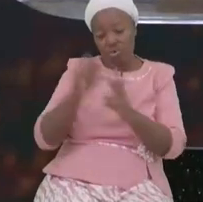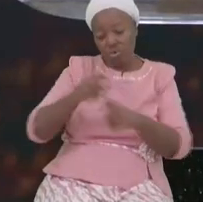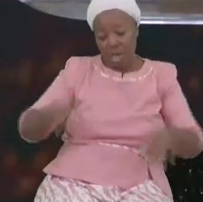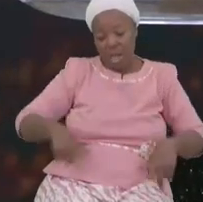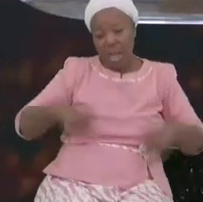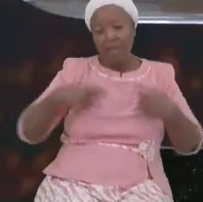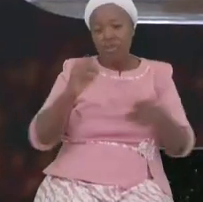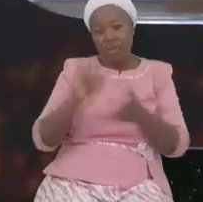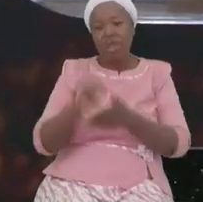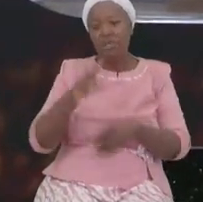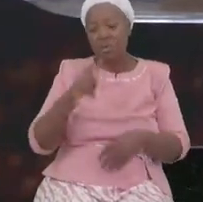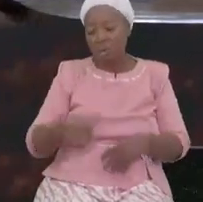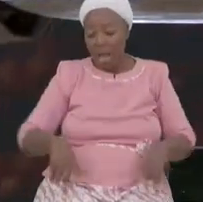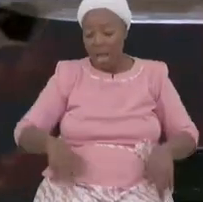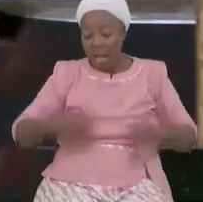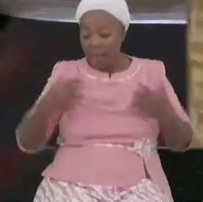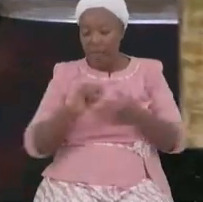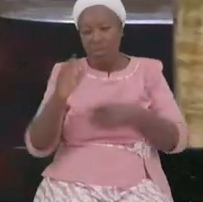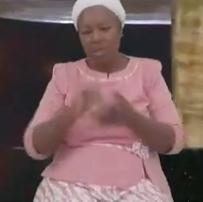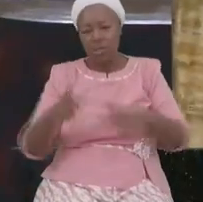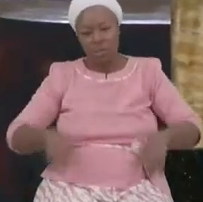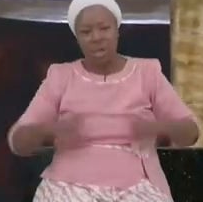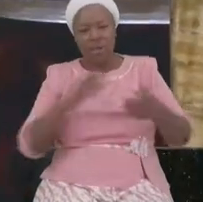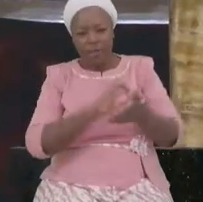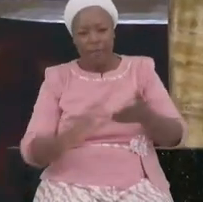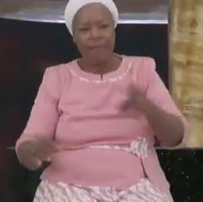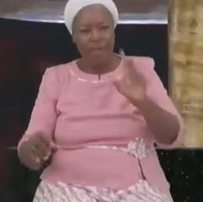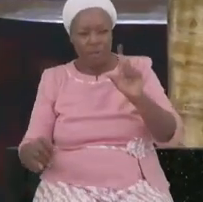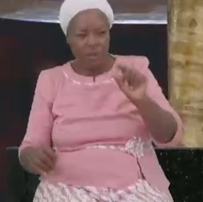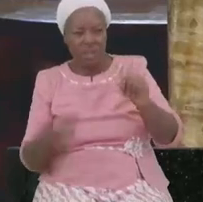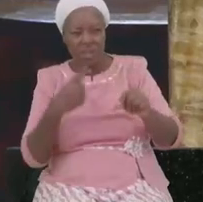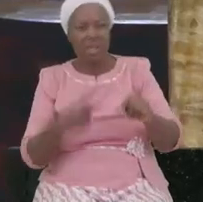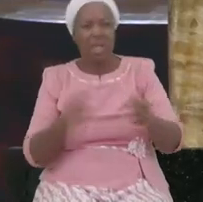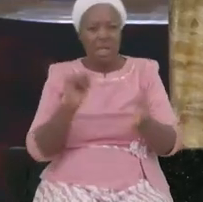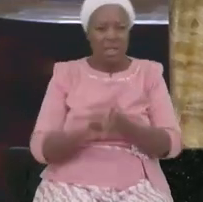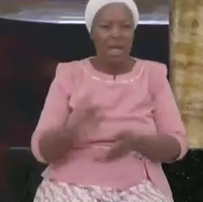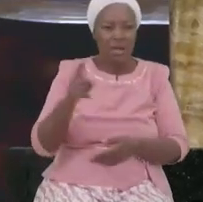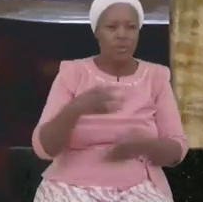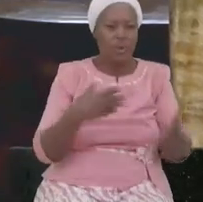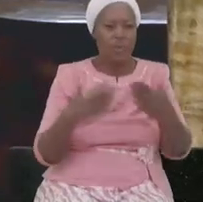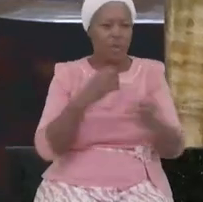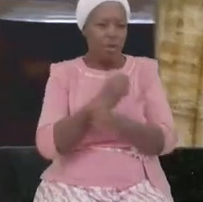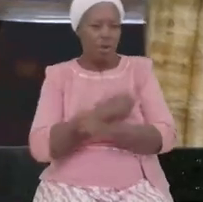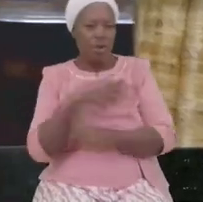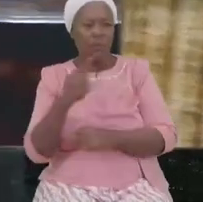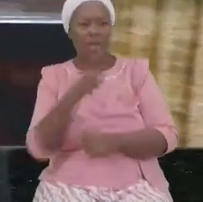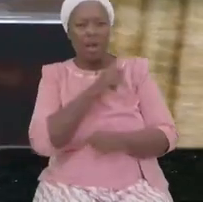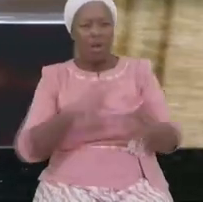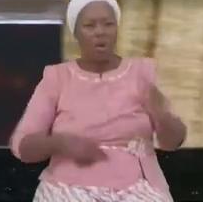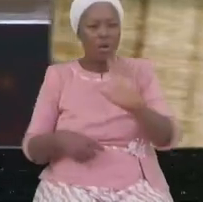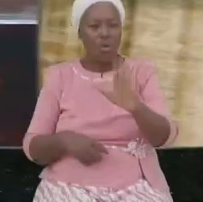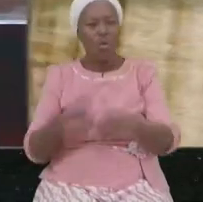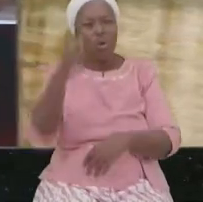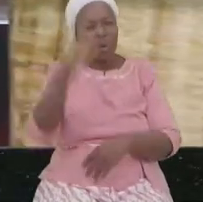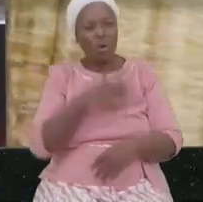Verset 20, il dit, afin que tu aimes l'Éternel ton Dieu de tout ton cœur, pour aimer l'Éternel